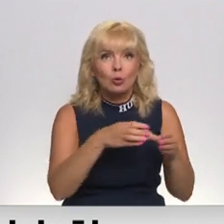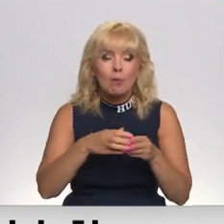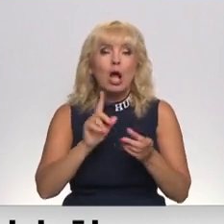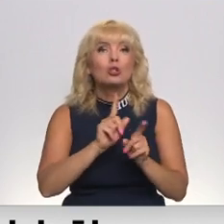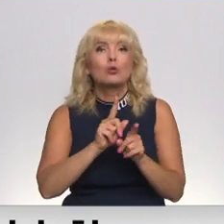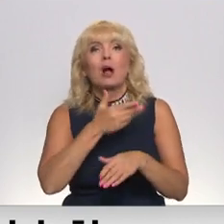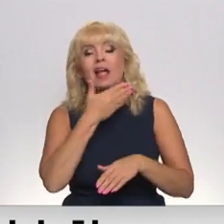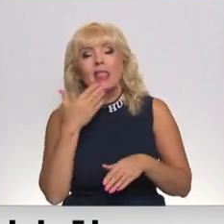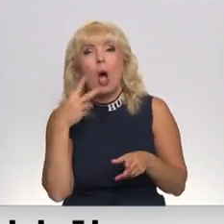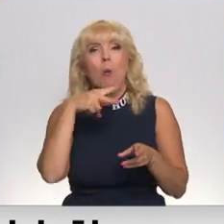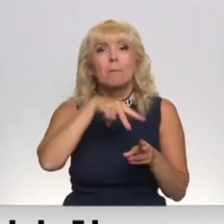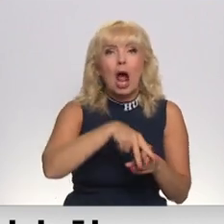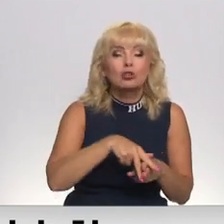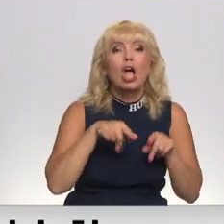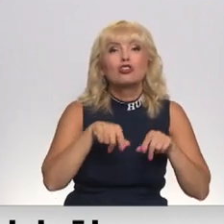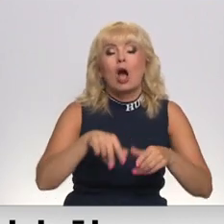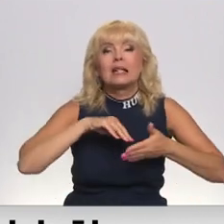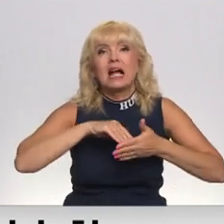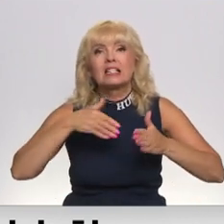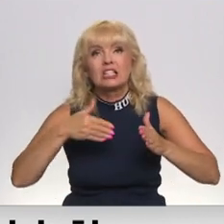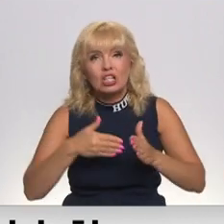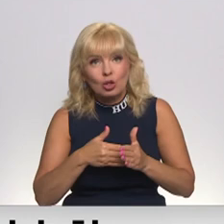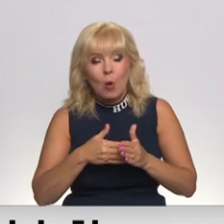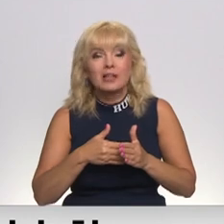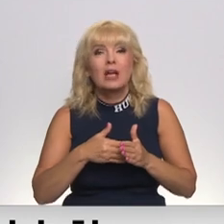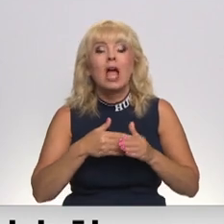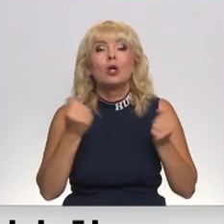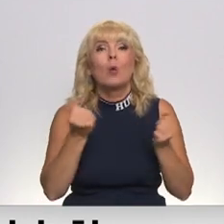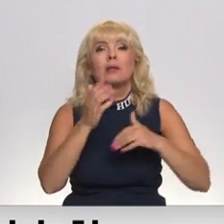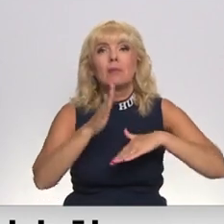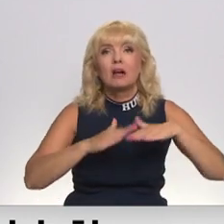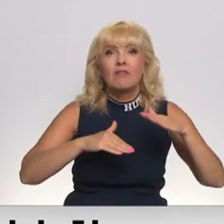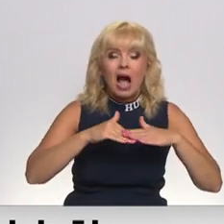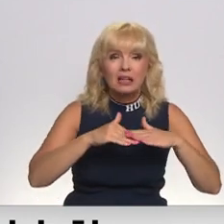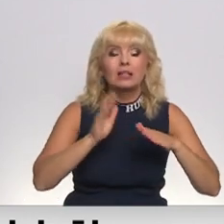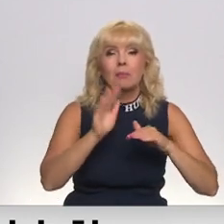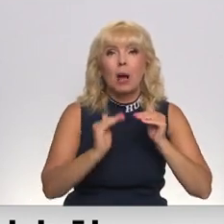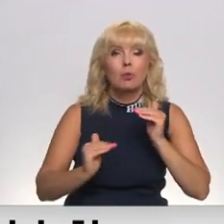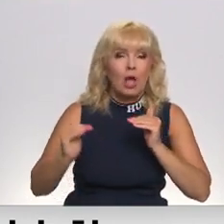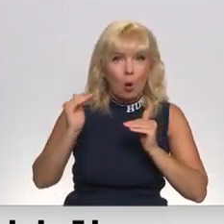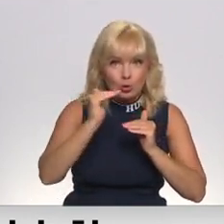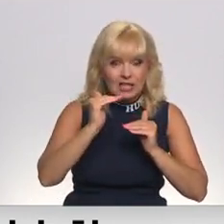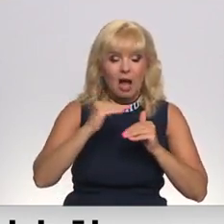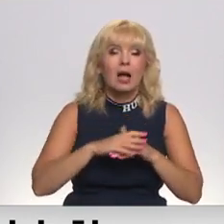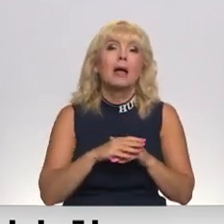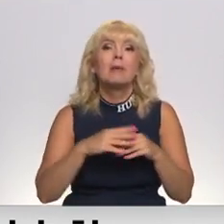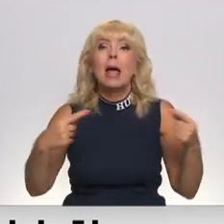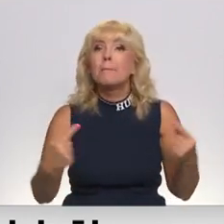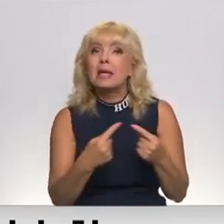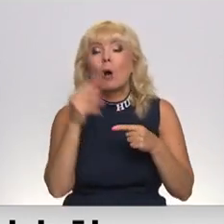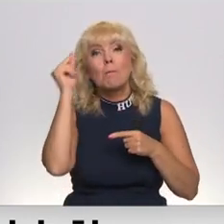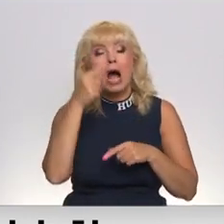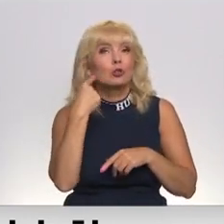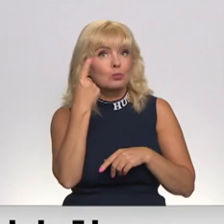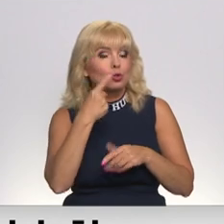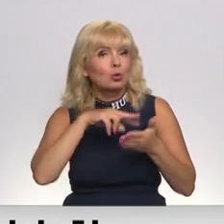pārslodzes, ka šādā situācijā izglītības kvalitātei noteikti būtu jābūt augstākai. Pielāgot mācību